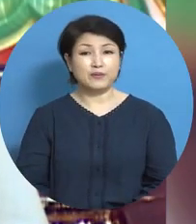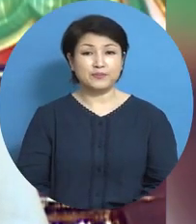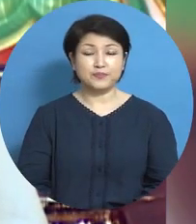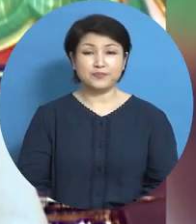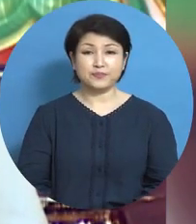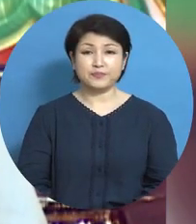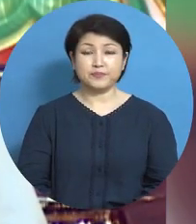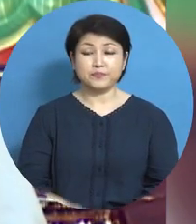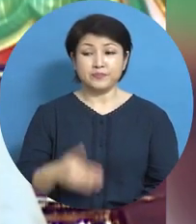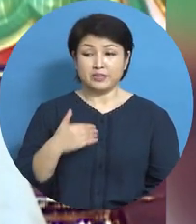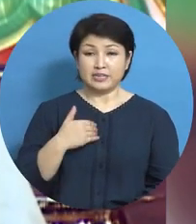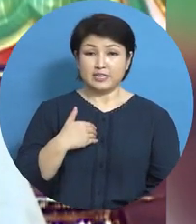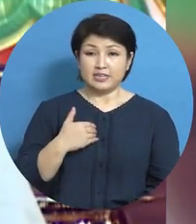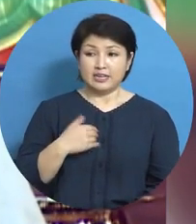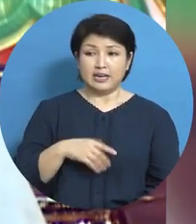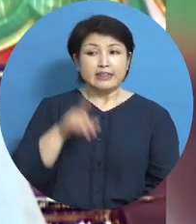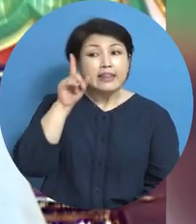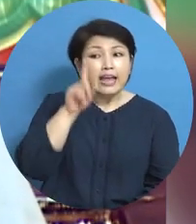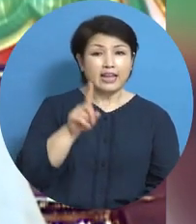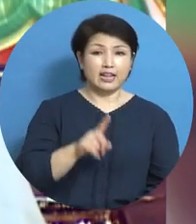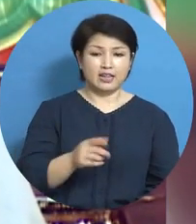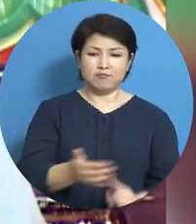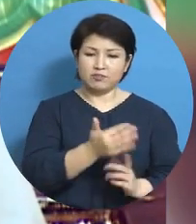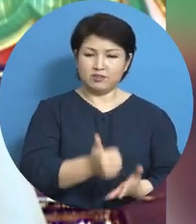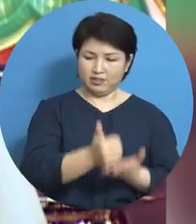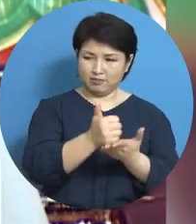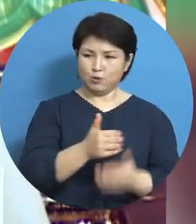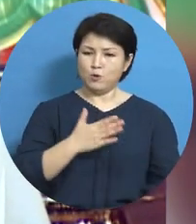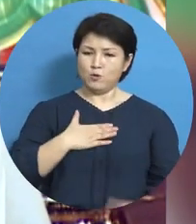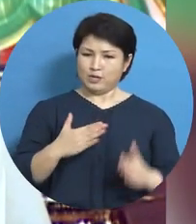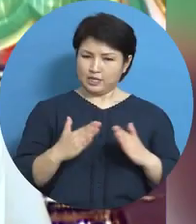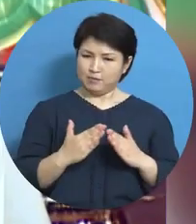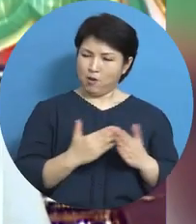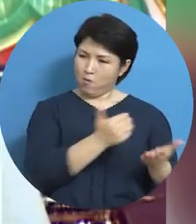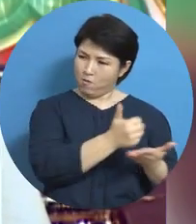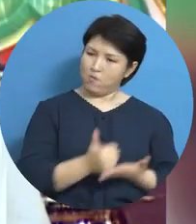그랬더니 내일 부처님이 우리 집에 오신다래.